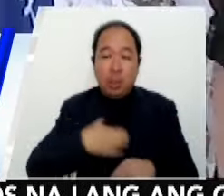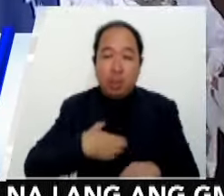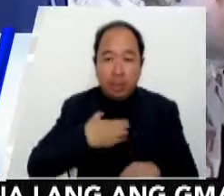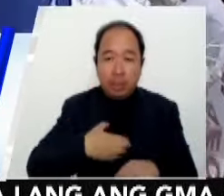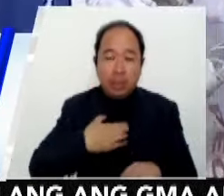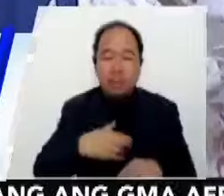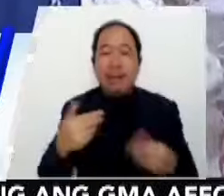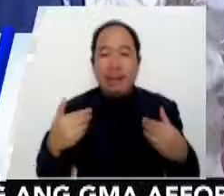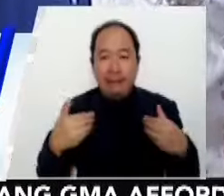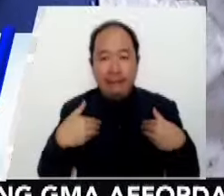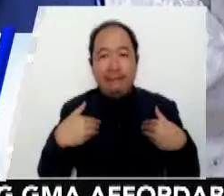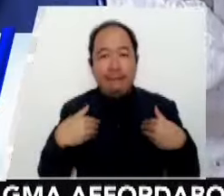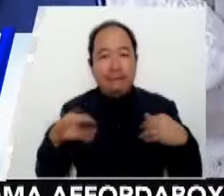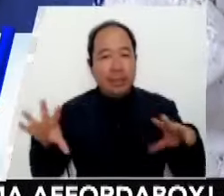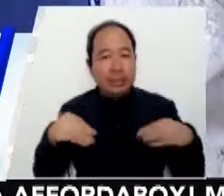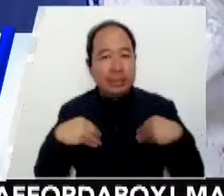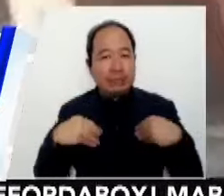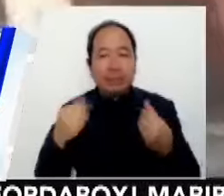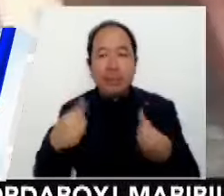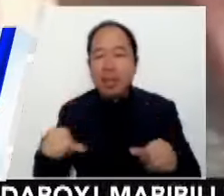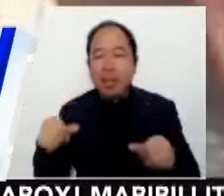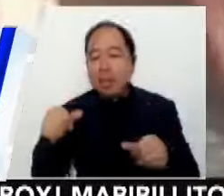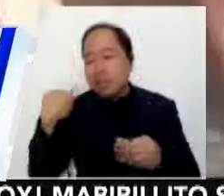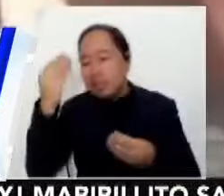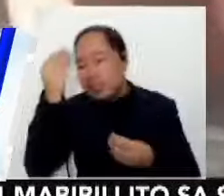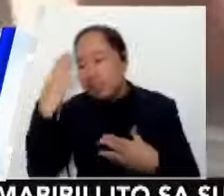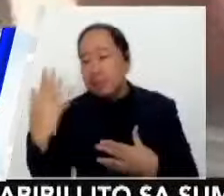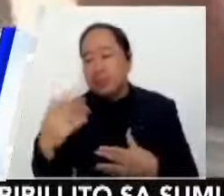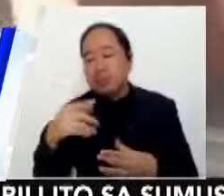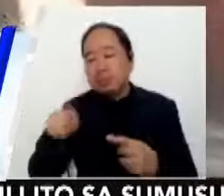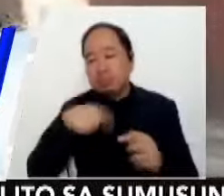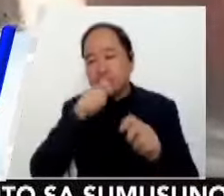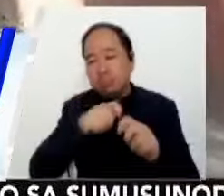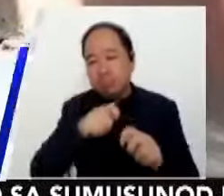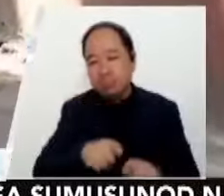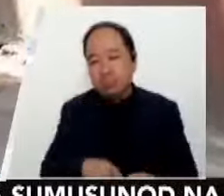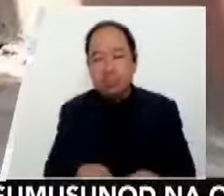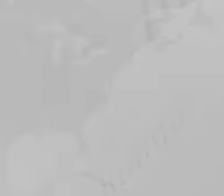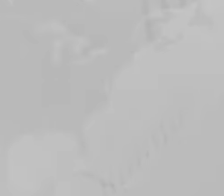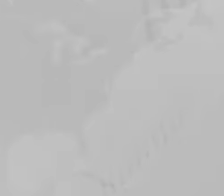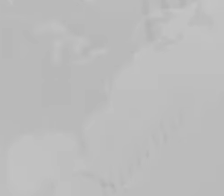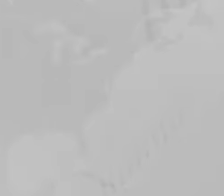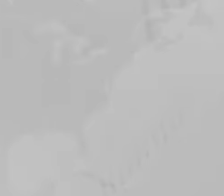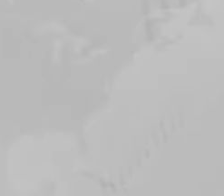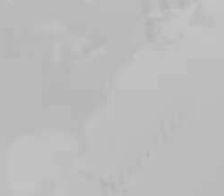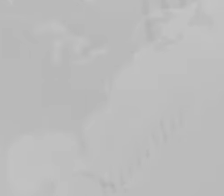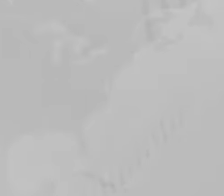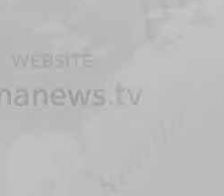details. Para sa GMA Integrated News, Maki Pulido, Nakatutok, 24 oras.